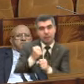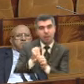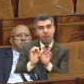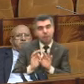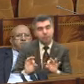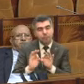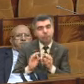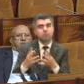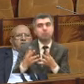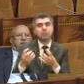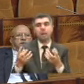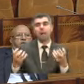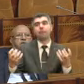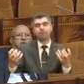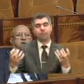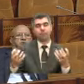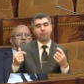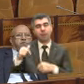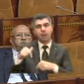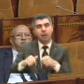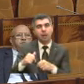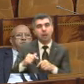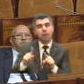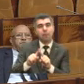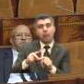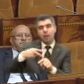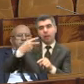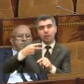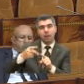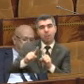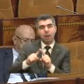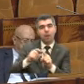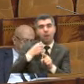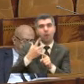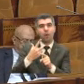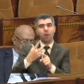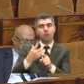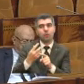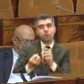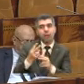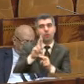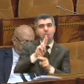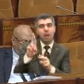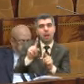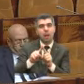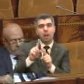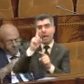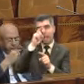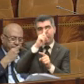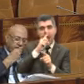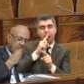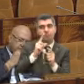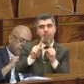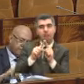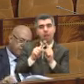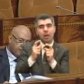السيد الوزير اللي طرق لها الخطاب الملكي في افتتاح الدورة التشريعية الحالية، وخصوصا صعوبة ولوج المقاولين الشباب